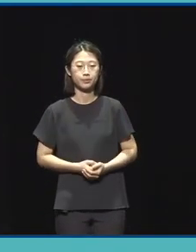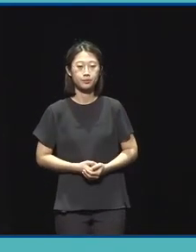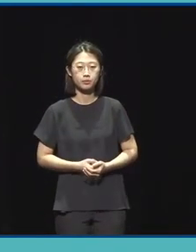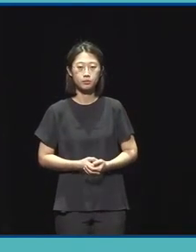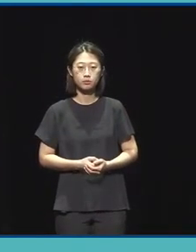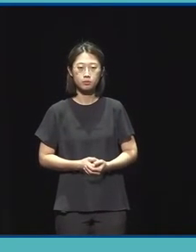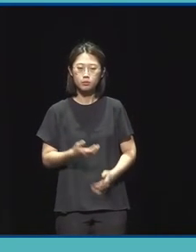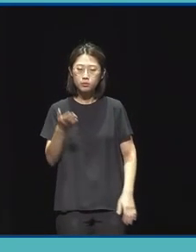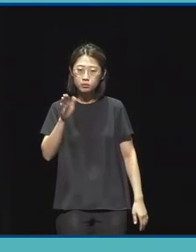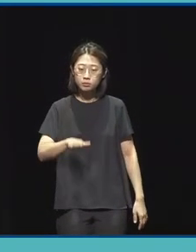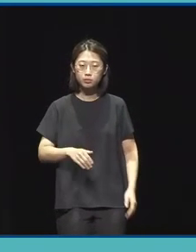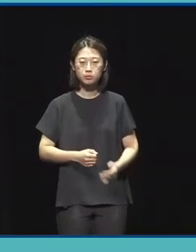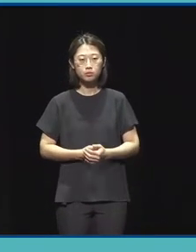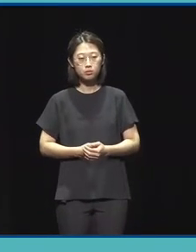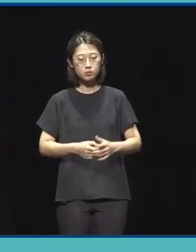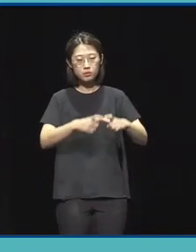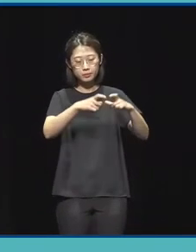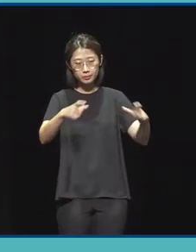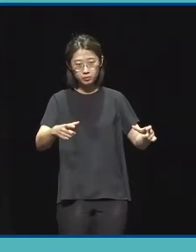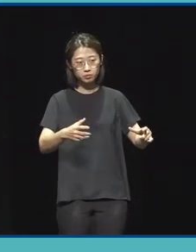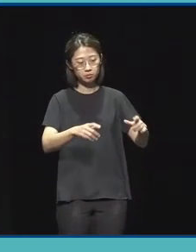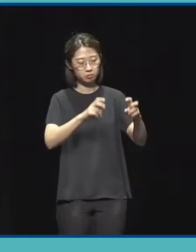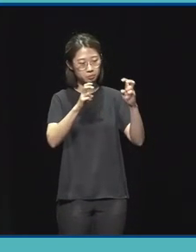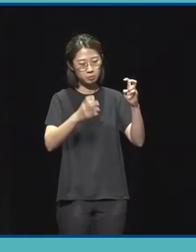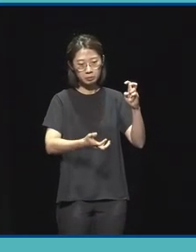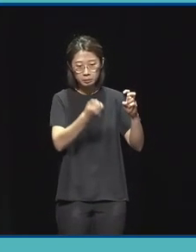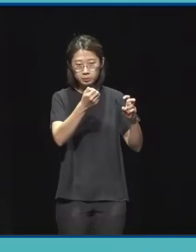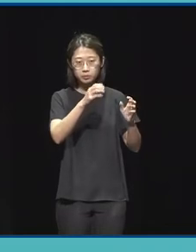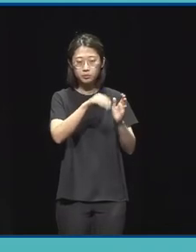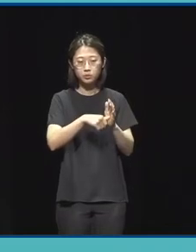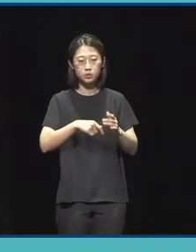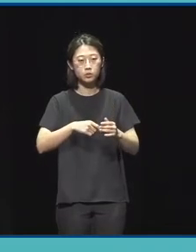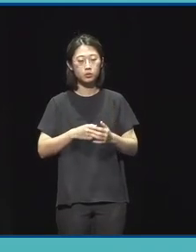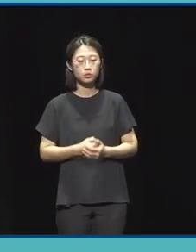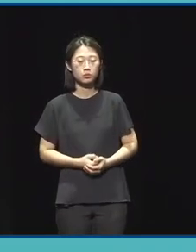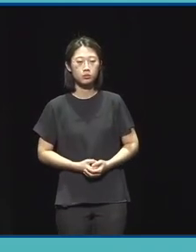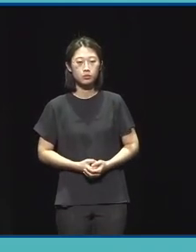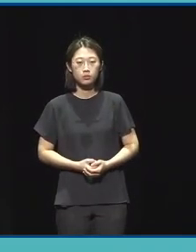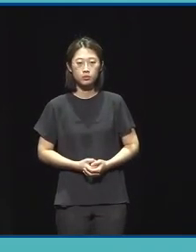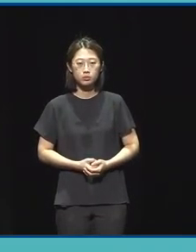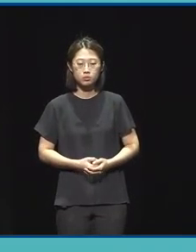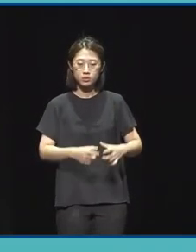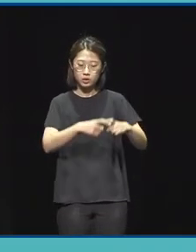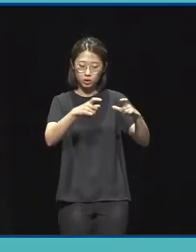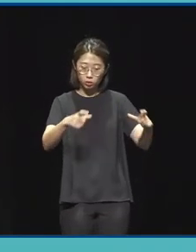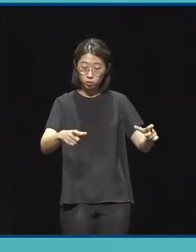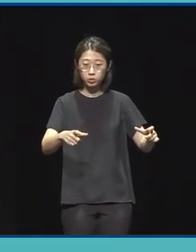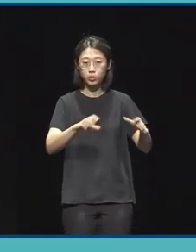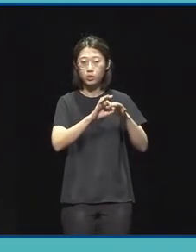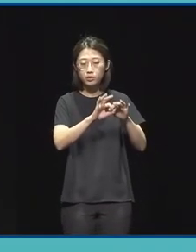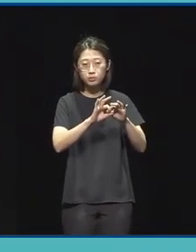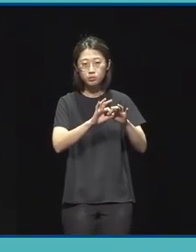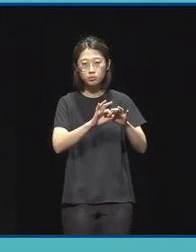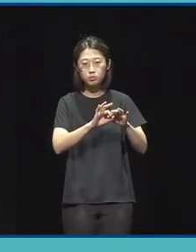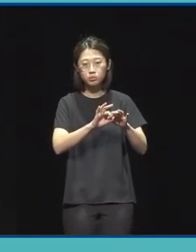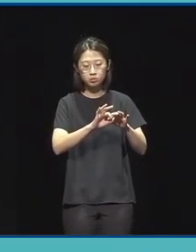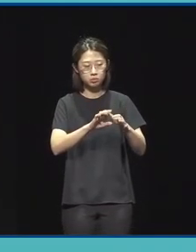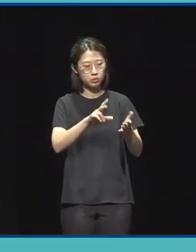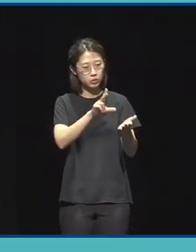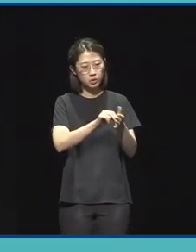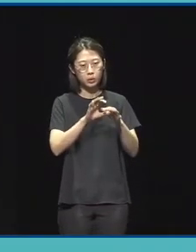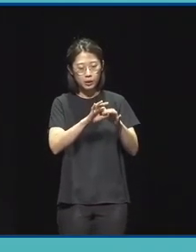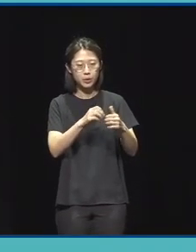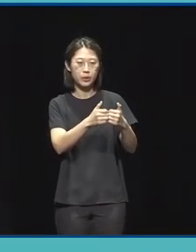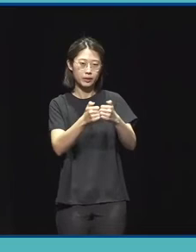단 아무래도 이제 지자체 소유의 공공미술 작품이 대다수이기 때문에 그 지역과이 부분에 대해서 협의가